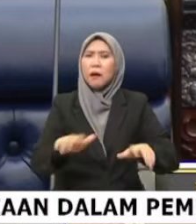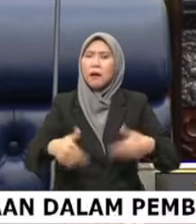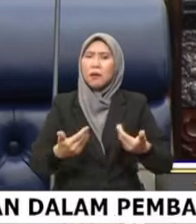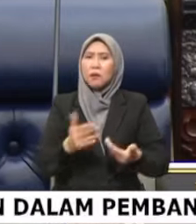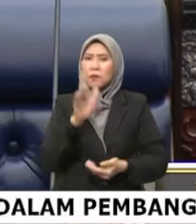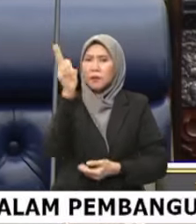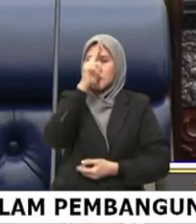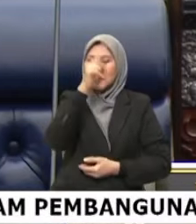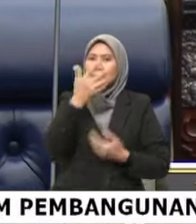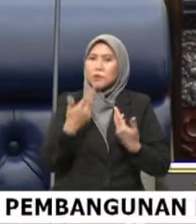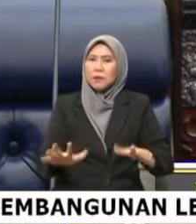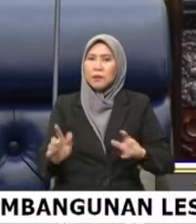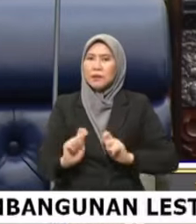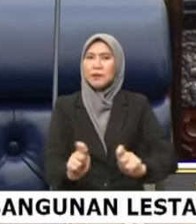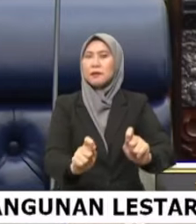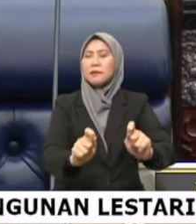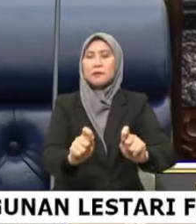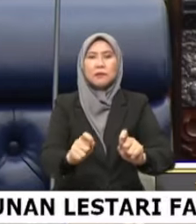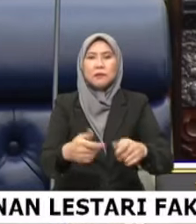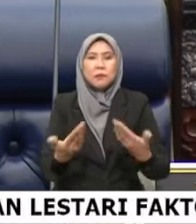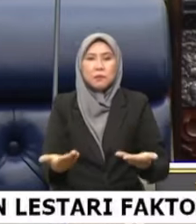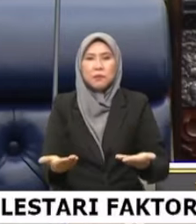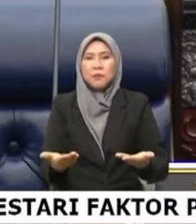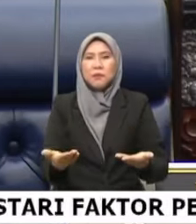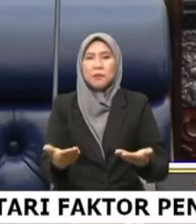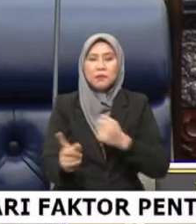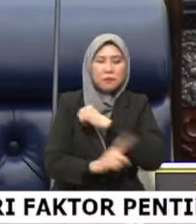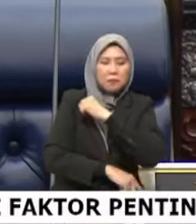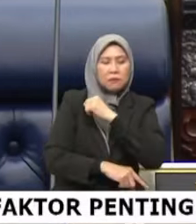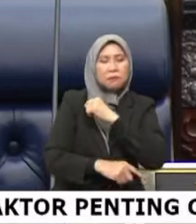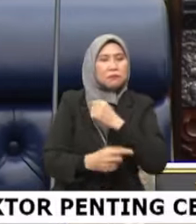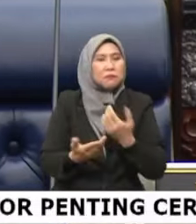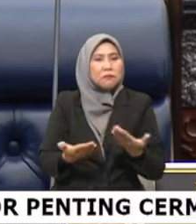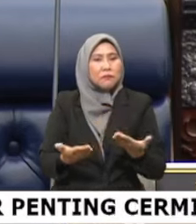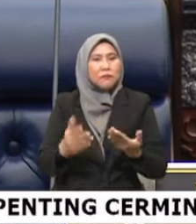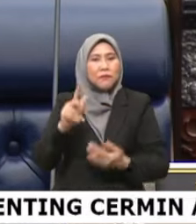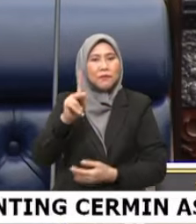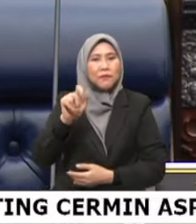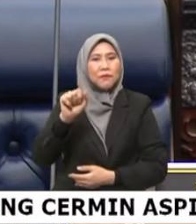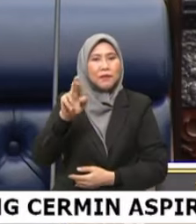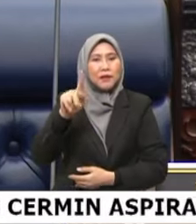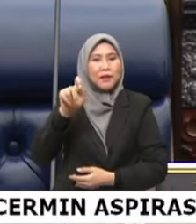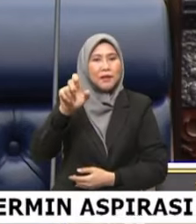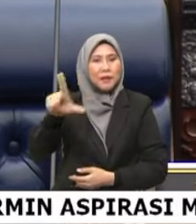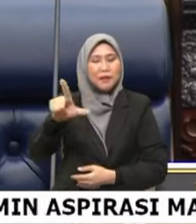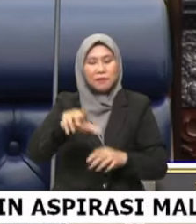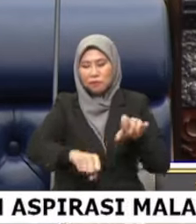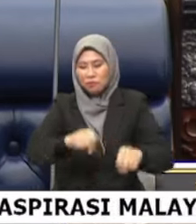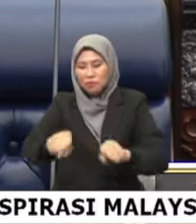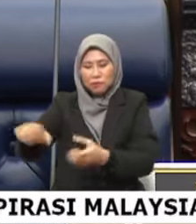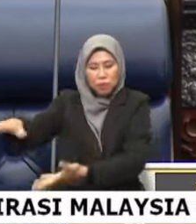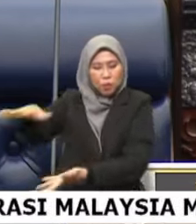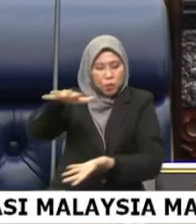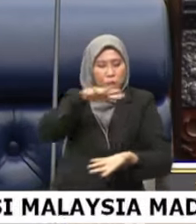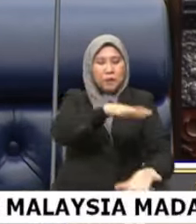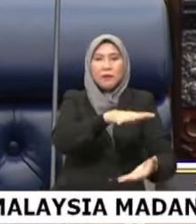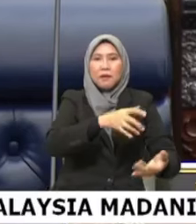kerajaan telah ambil tindakan kepada kartel dan juga monopoli ini yang telah